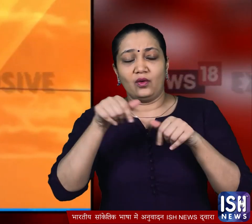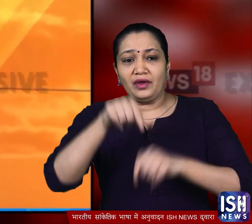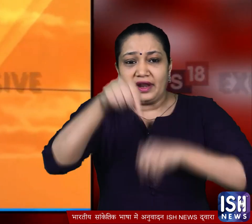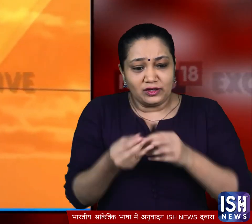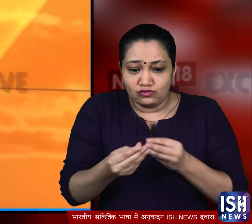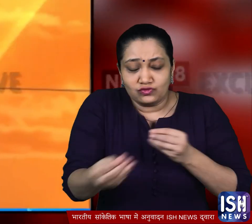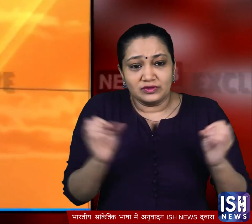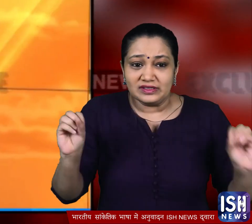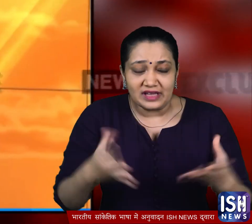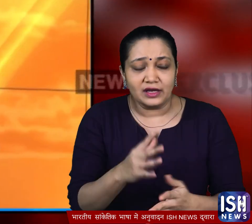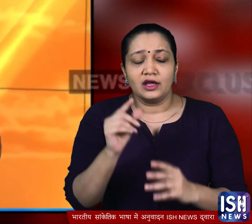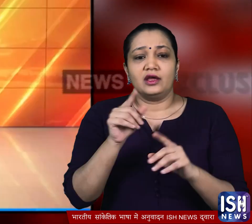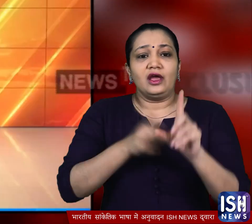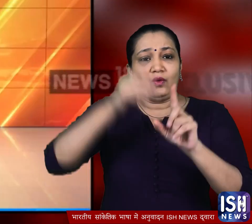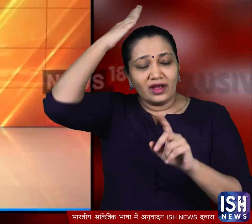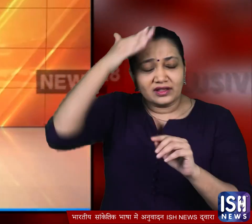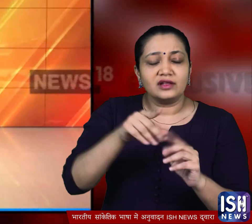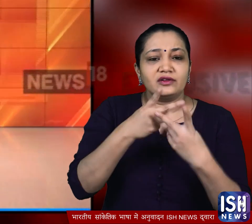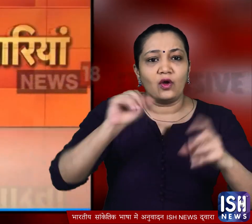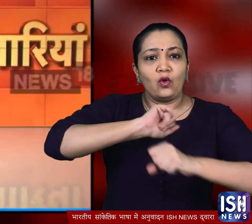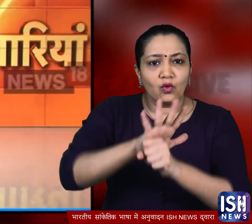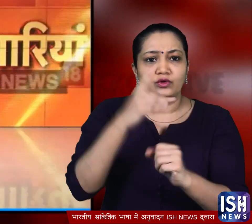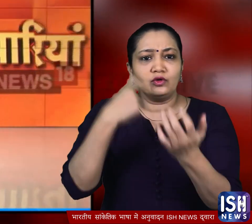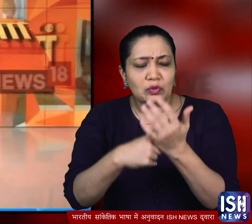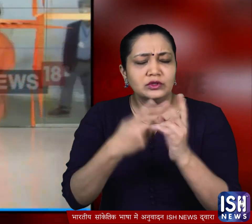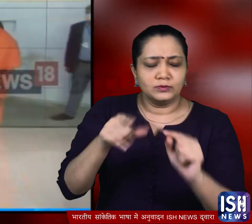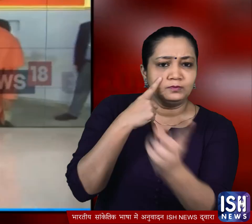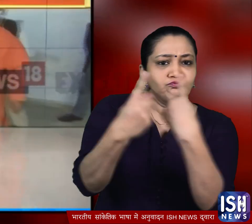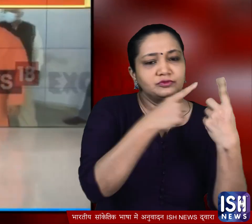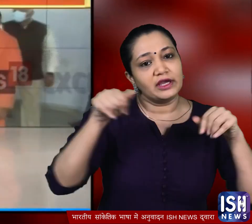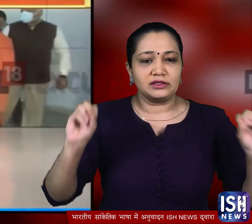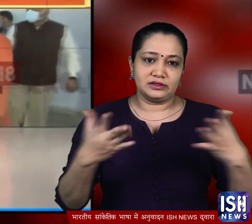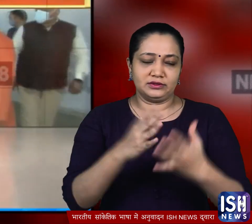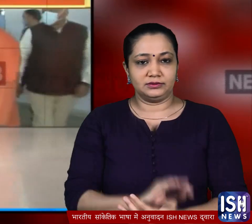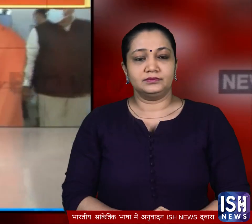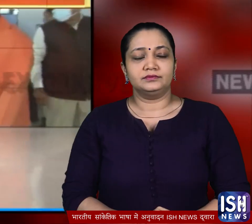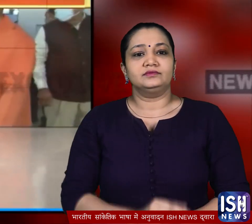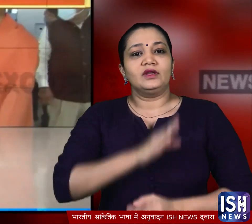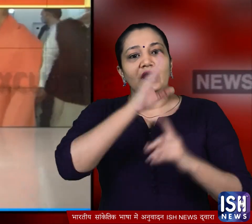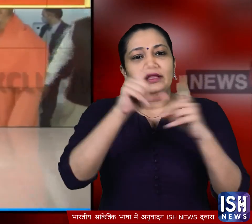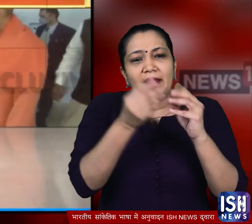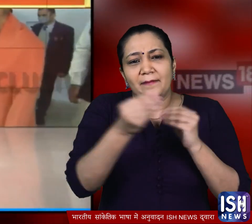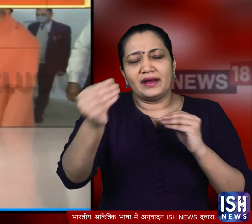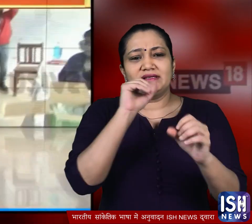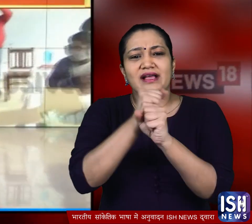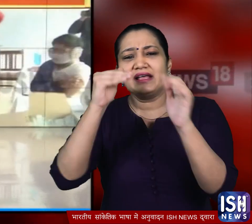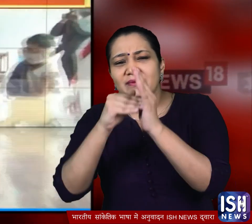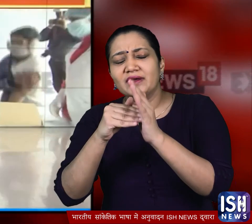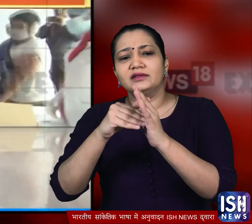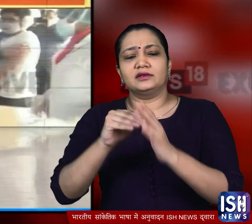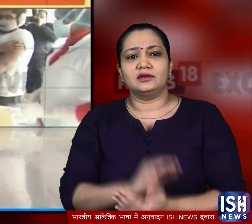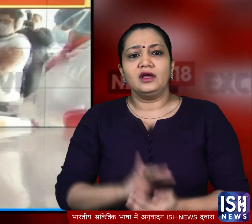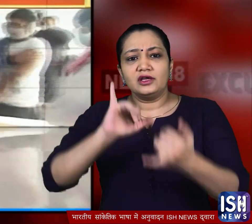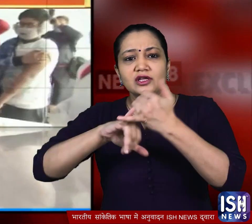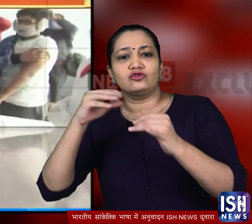चुनावी सरगर्मियों के बीच मुख्यमंत्री योगी आदित्यनाथ ने राज्य में कोरोना से निपटने के लिए तैयारियों का जायजा लिया, जिसके लिए वो दिल्ली के पास गाजियाबाद में